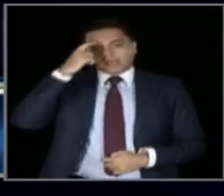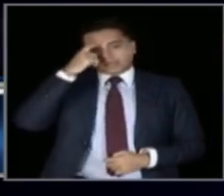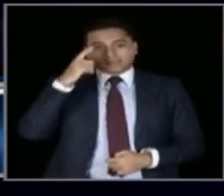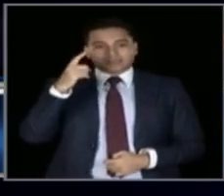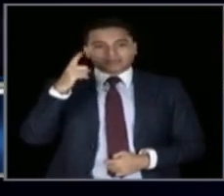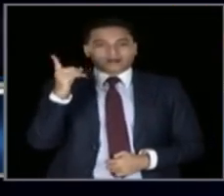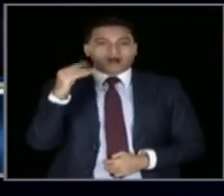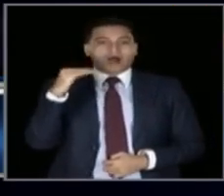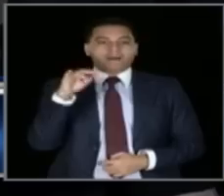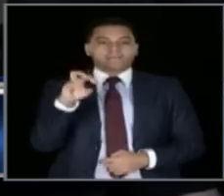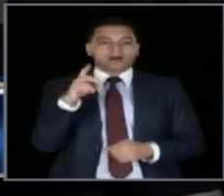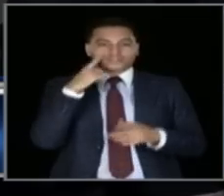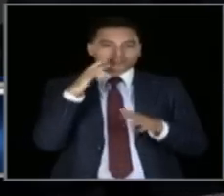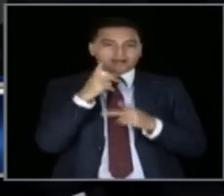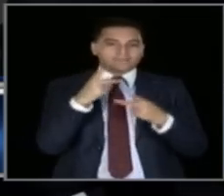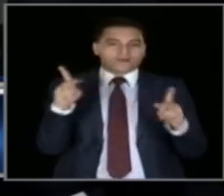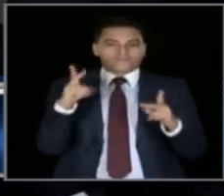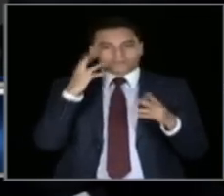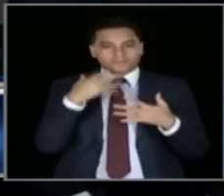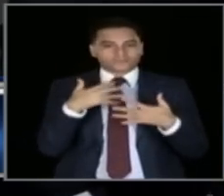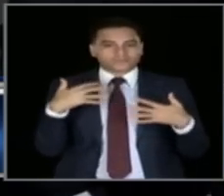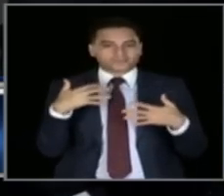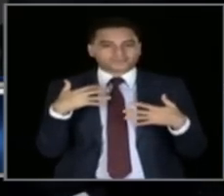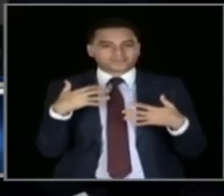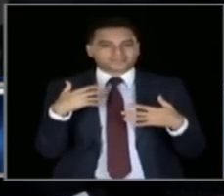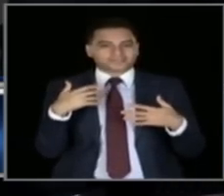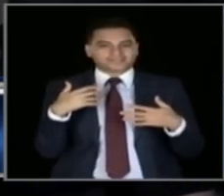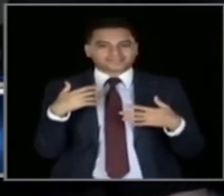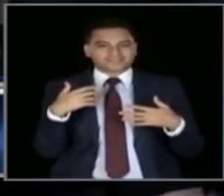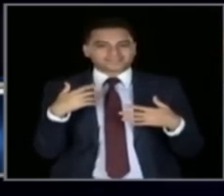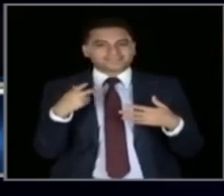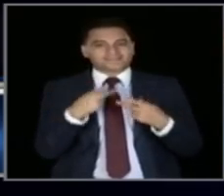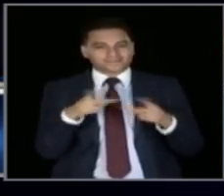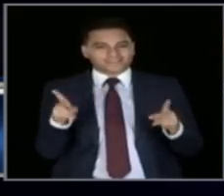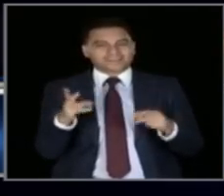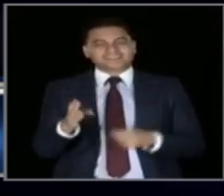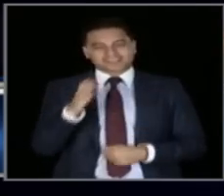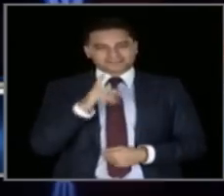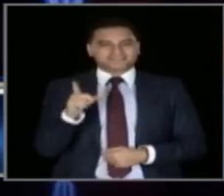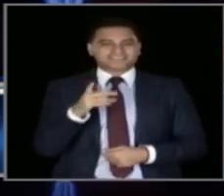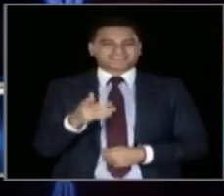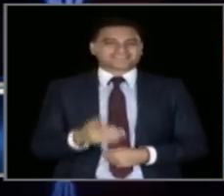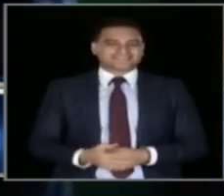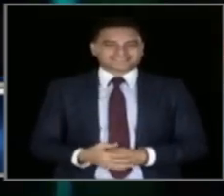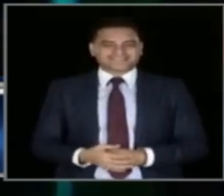لا، ورحمة موافقة ومبسوطة. مش هبص يا رحمة. إجابة صحيحة،